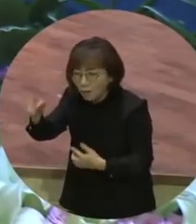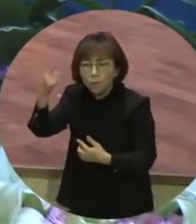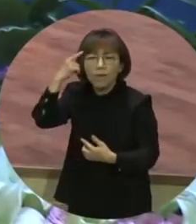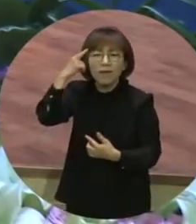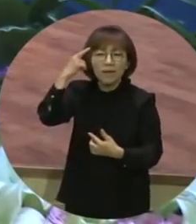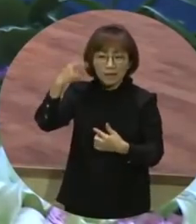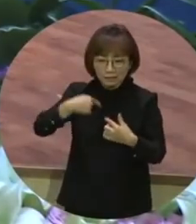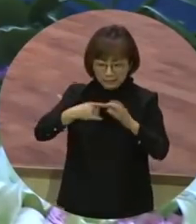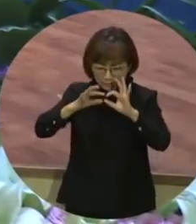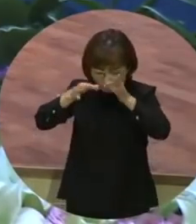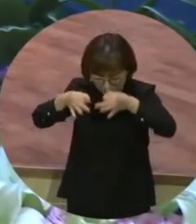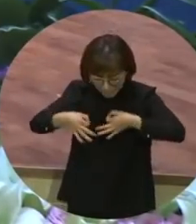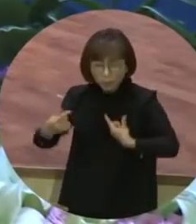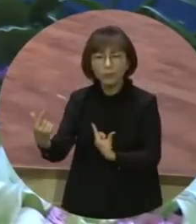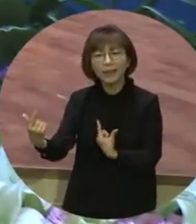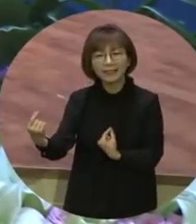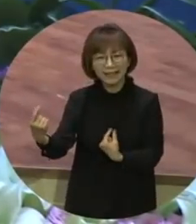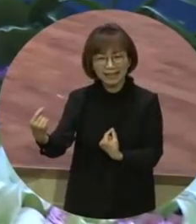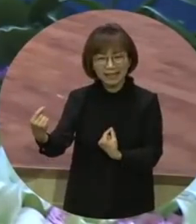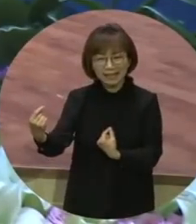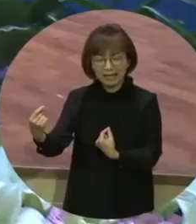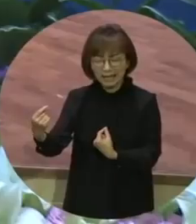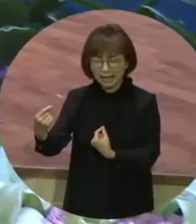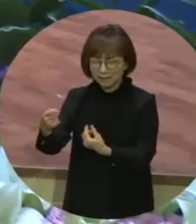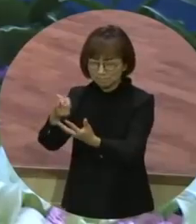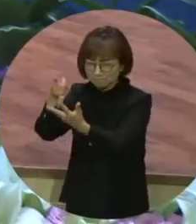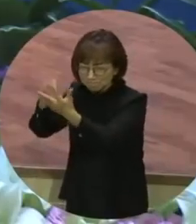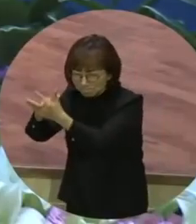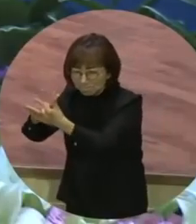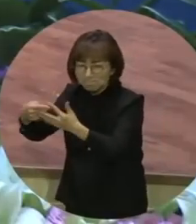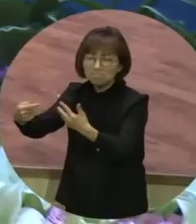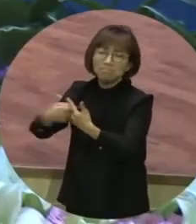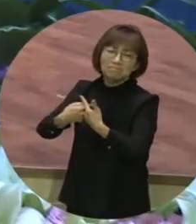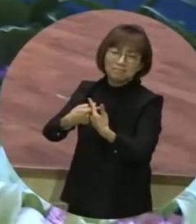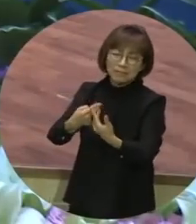자신에게도 그런 결점을 보았기 때문이다.